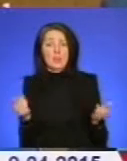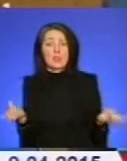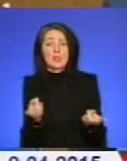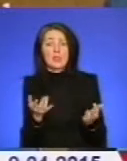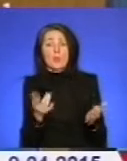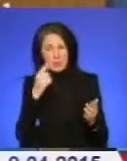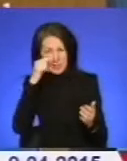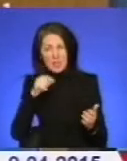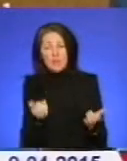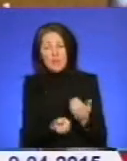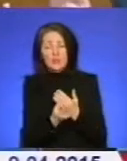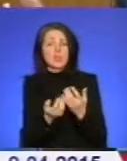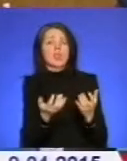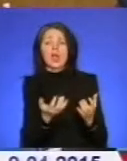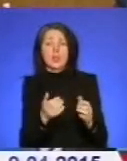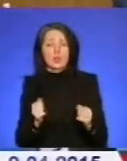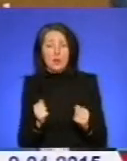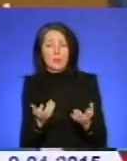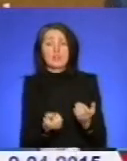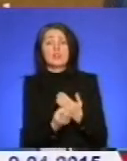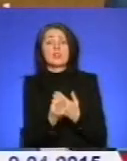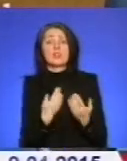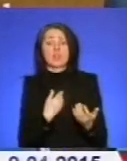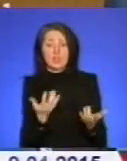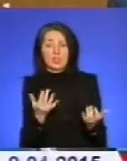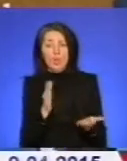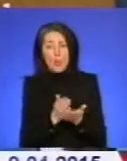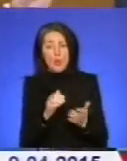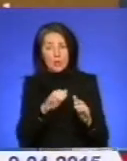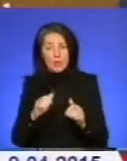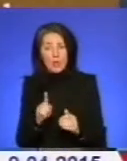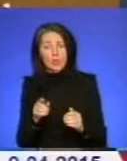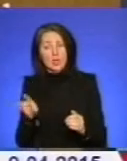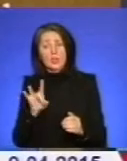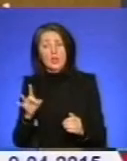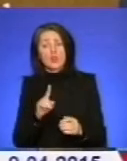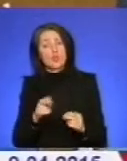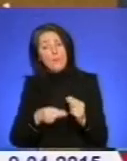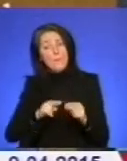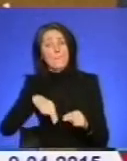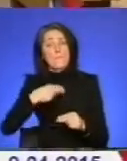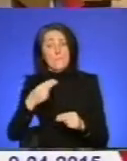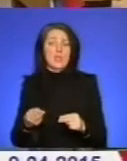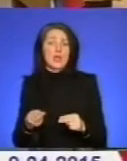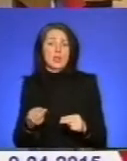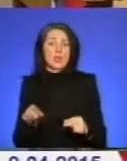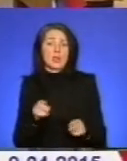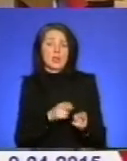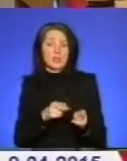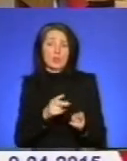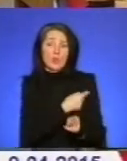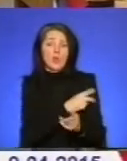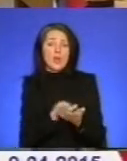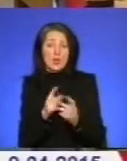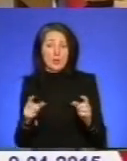забрати. Скажіть, звідки я ще маю забрати, з якого району, щоб віддати на залізничну лікарню? Я заберу. Додали складності